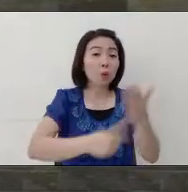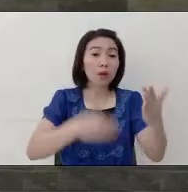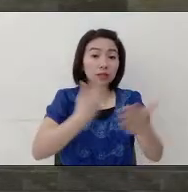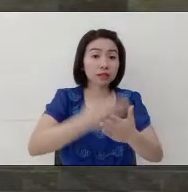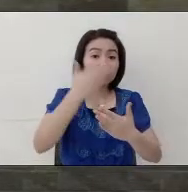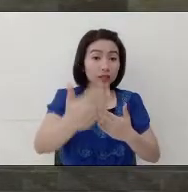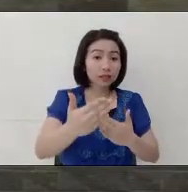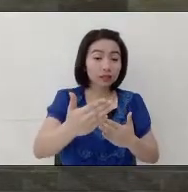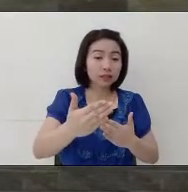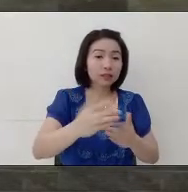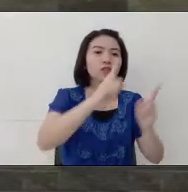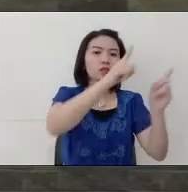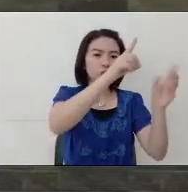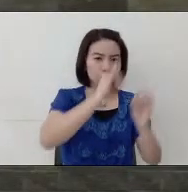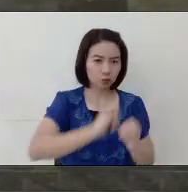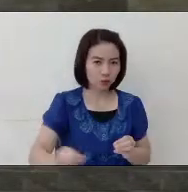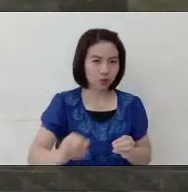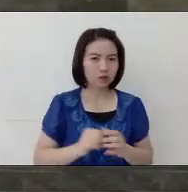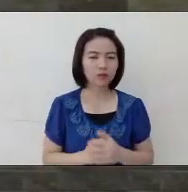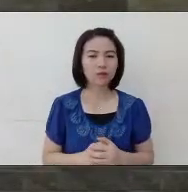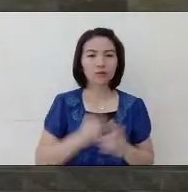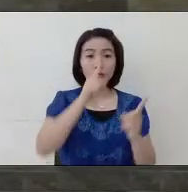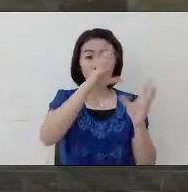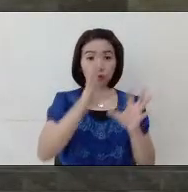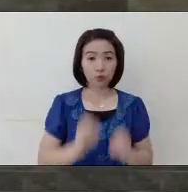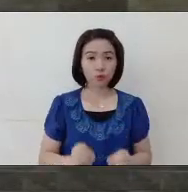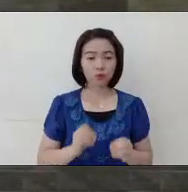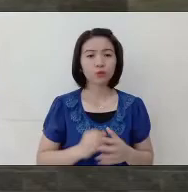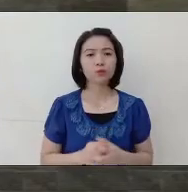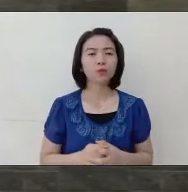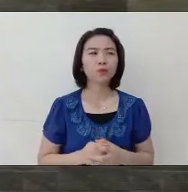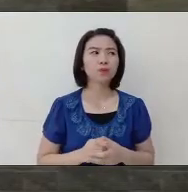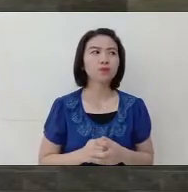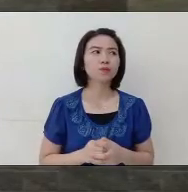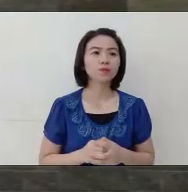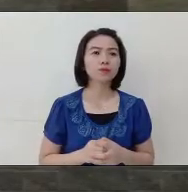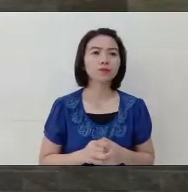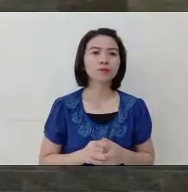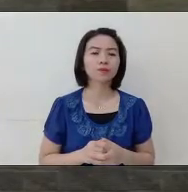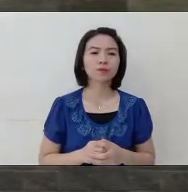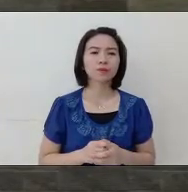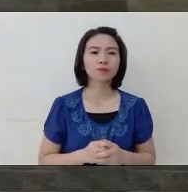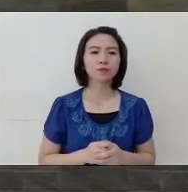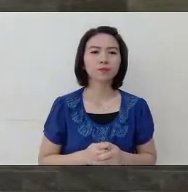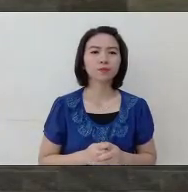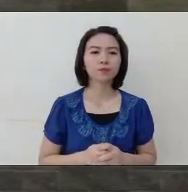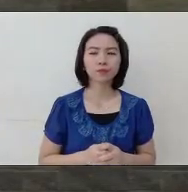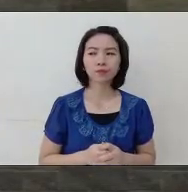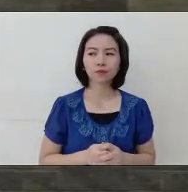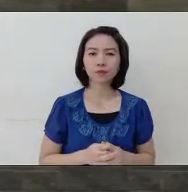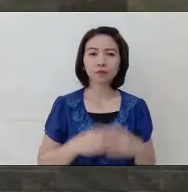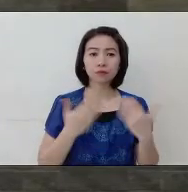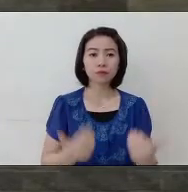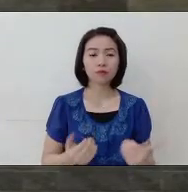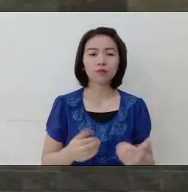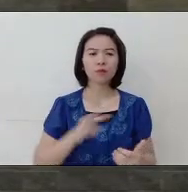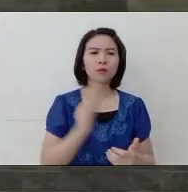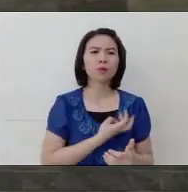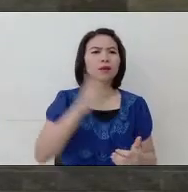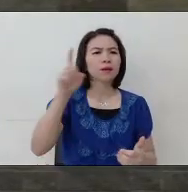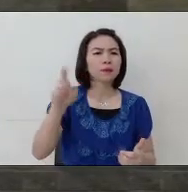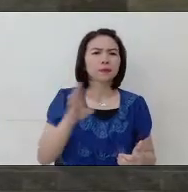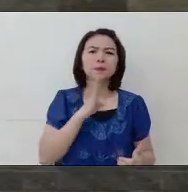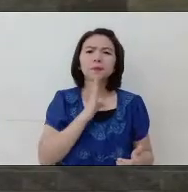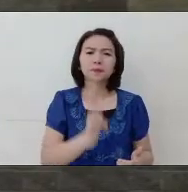Ang una lamang na dumadating at tungkulin natin is the thinking. We must be careful with our thought